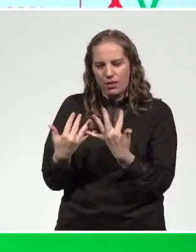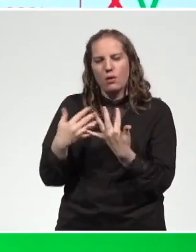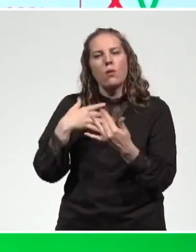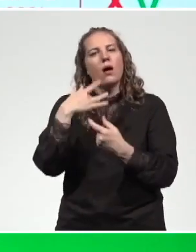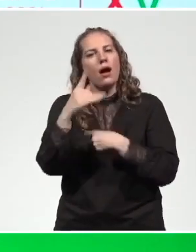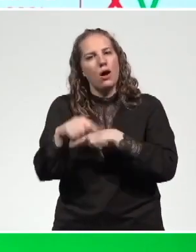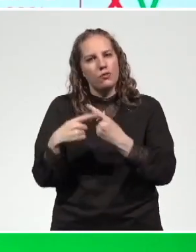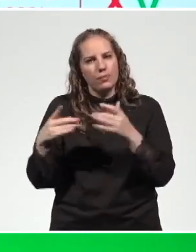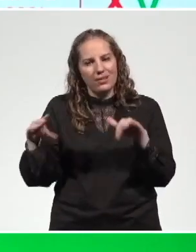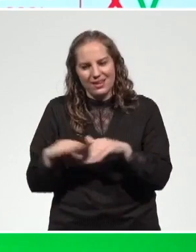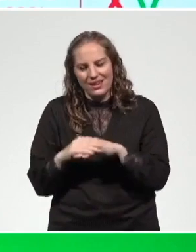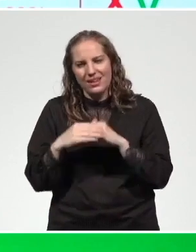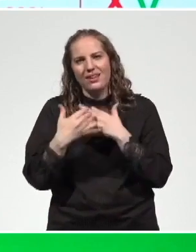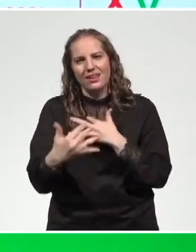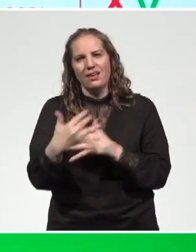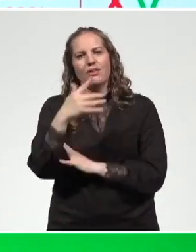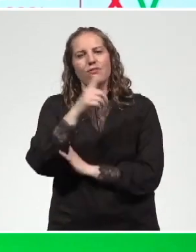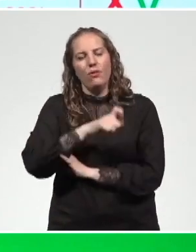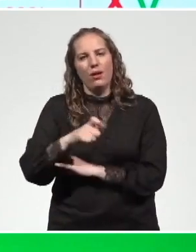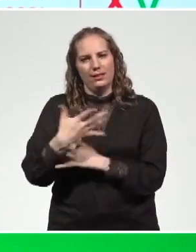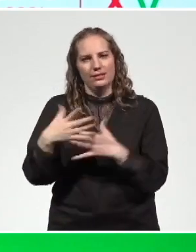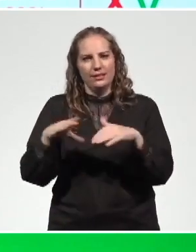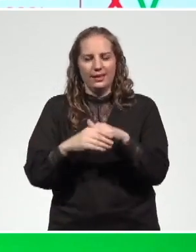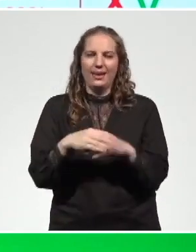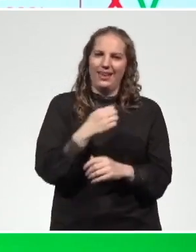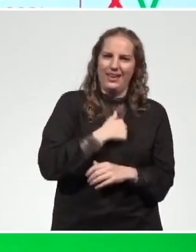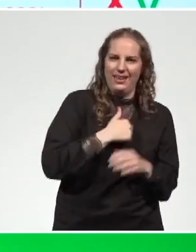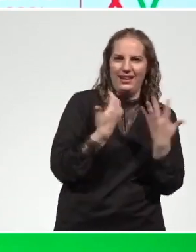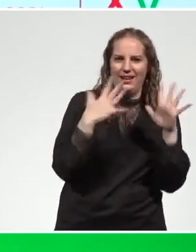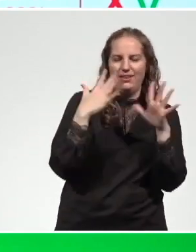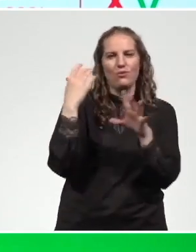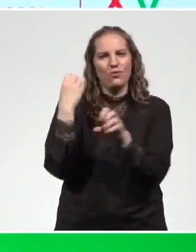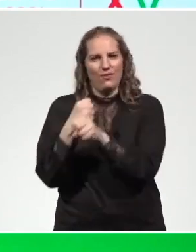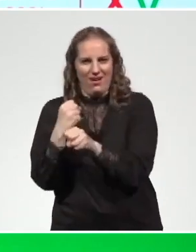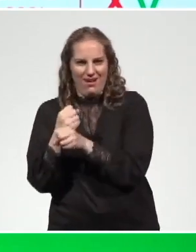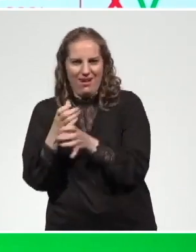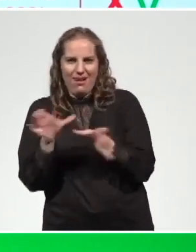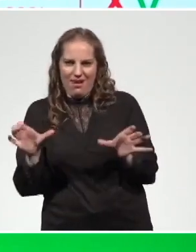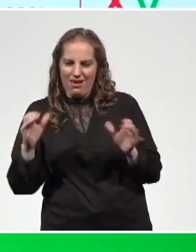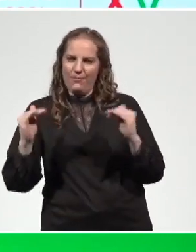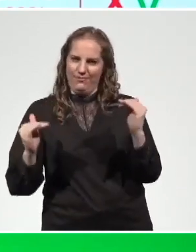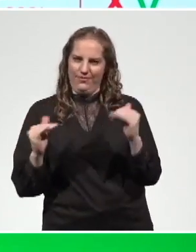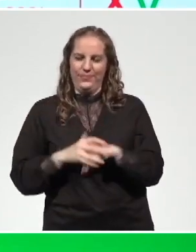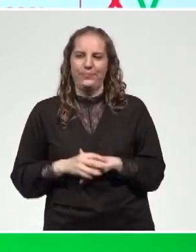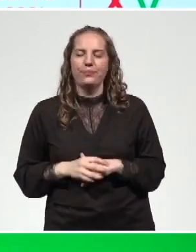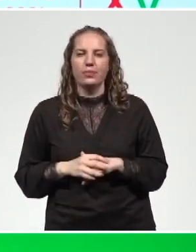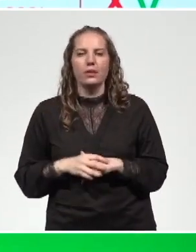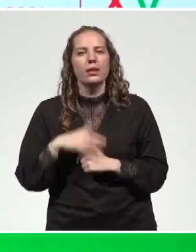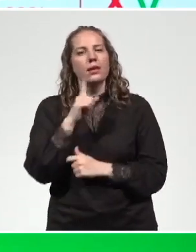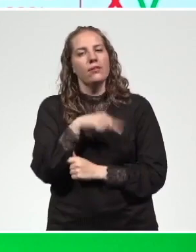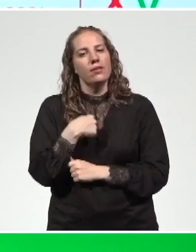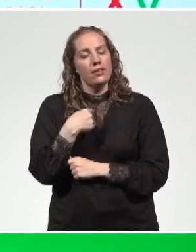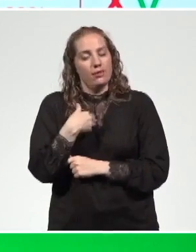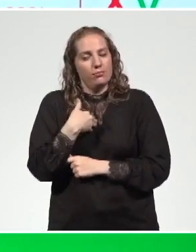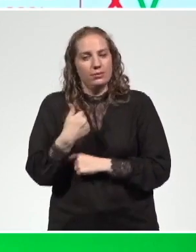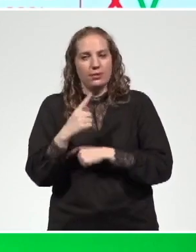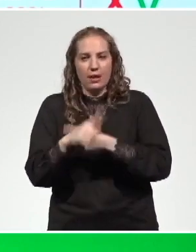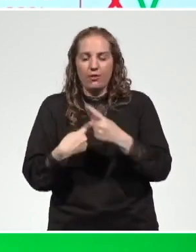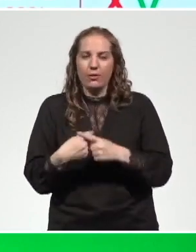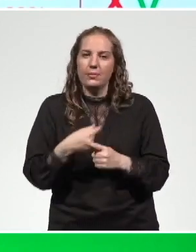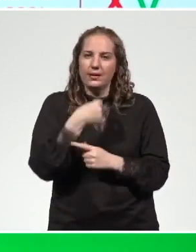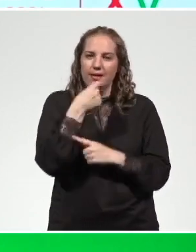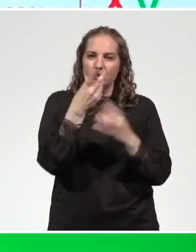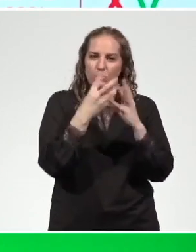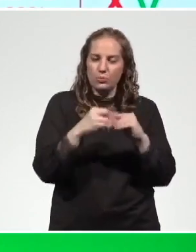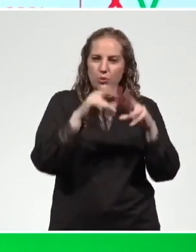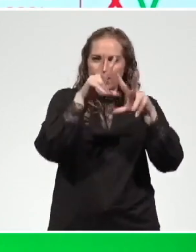tryggja að fólk geti tryggt jafnvægi milli einkalífs og vinnutíma. Við viljum halda áfram að styðja betur við rannsóknir, nýsköpun og